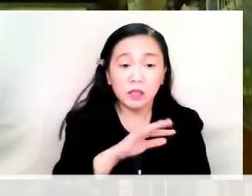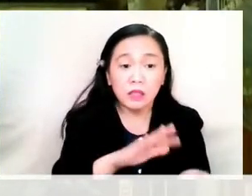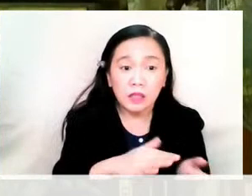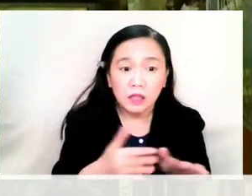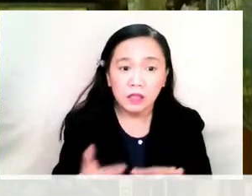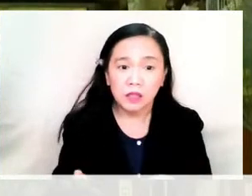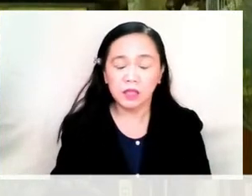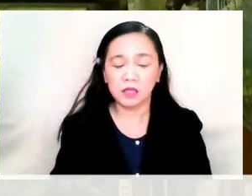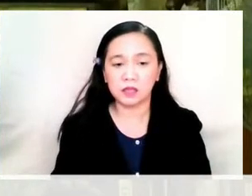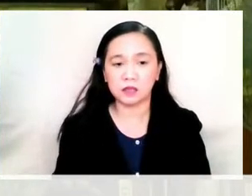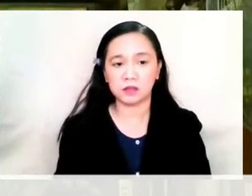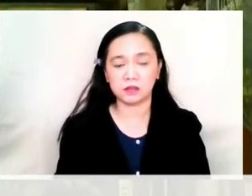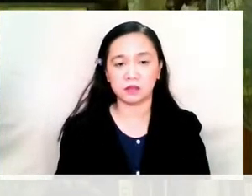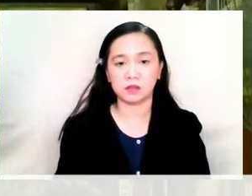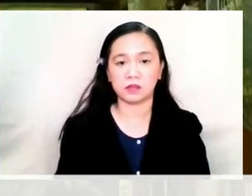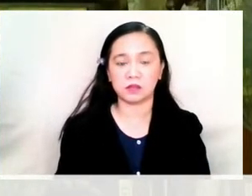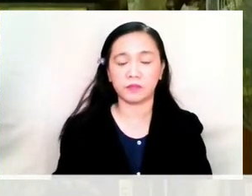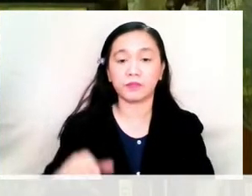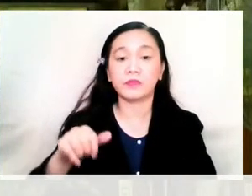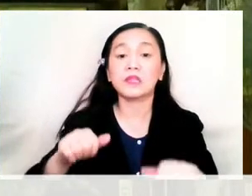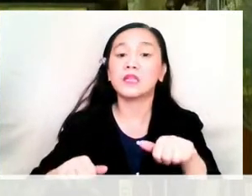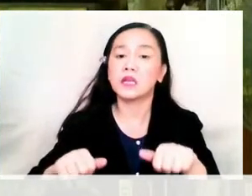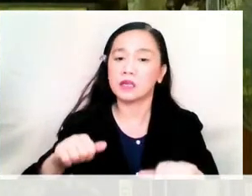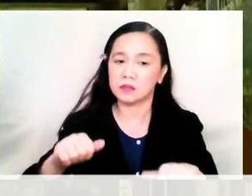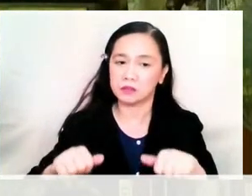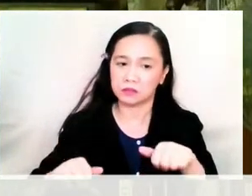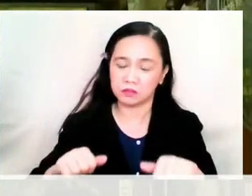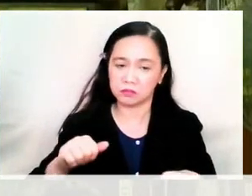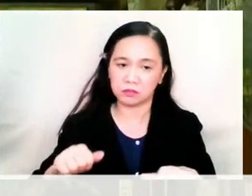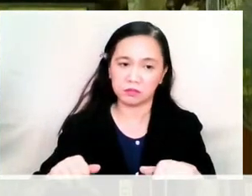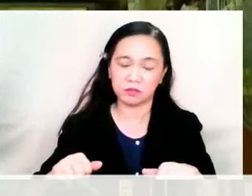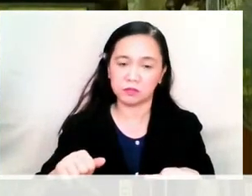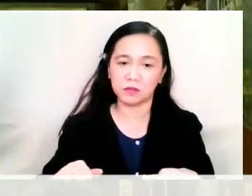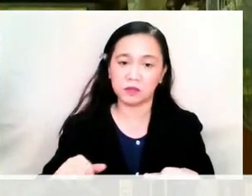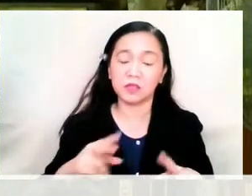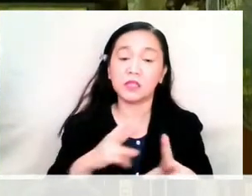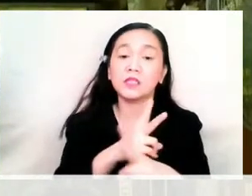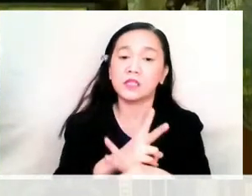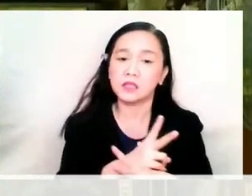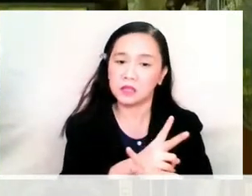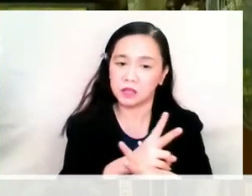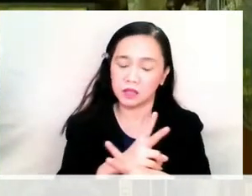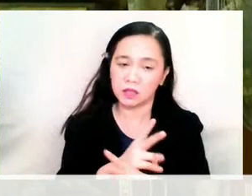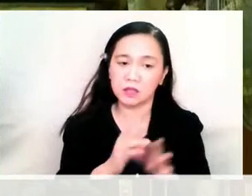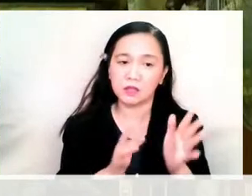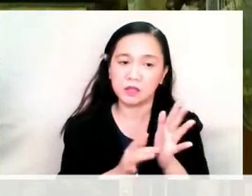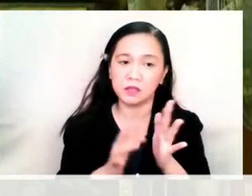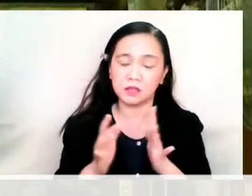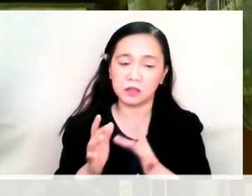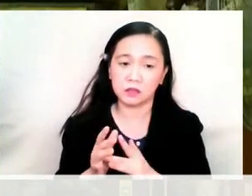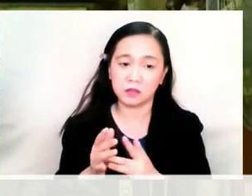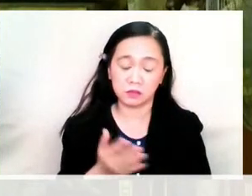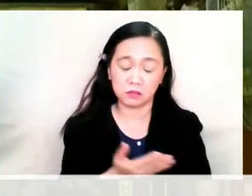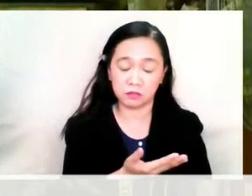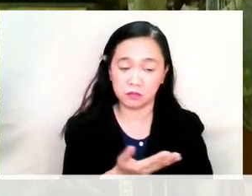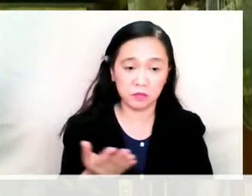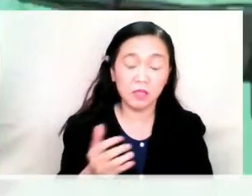Pinagdududahan nila ang pagpapahalaga sa kanila ni Jesus. "Do you not care?"